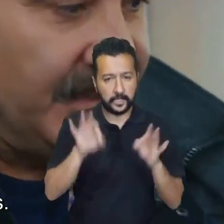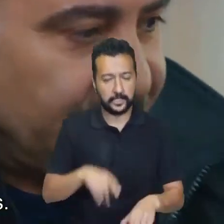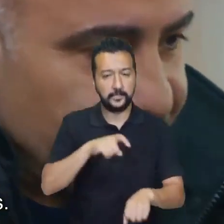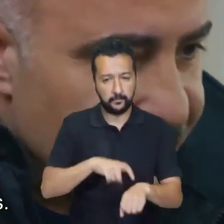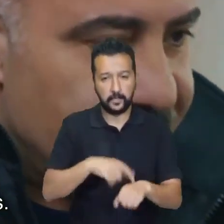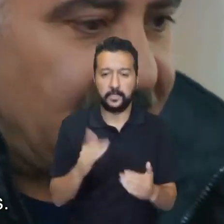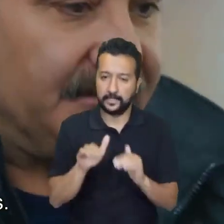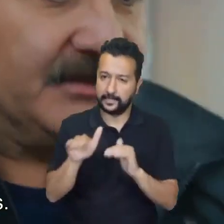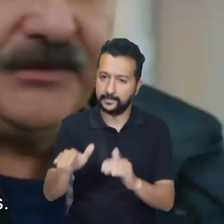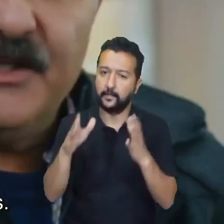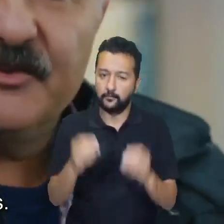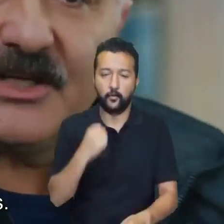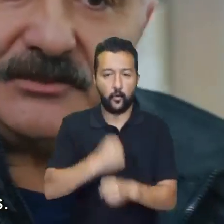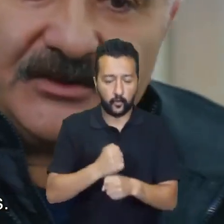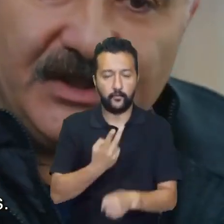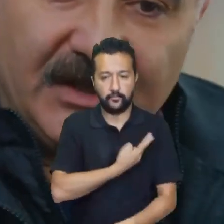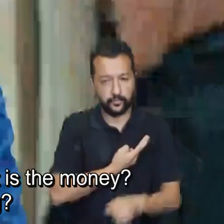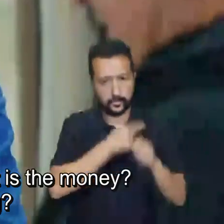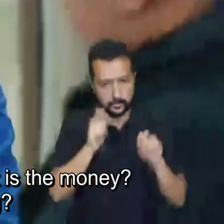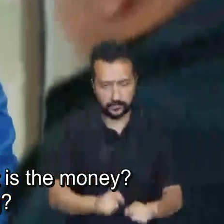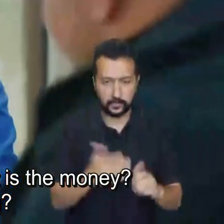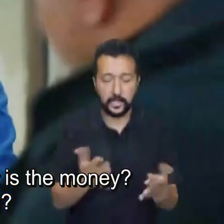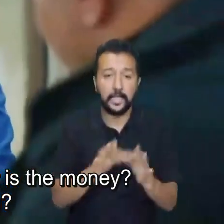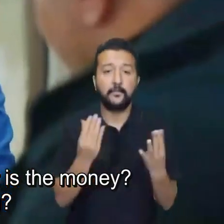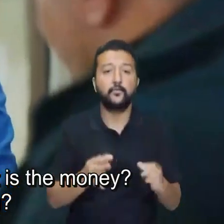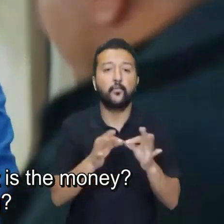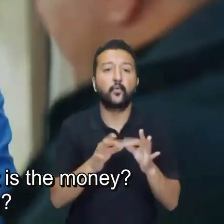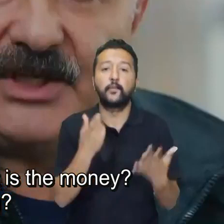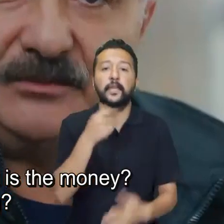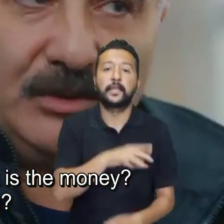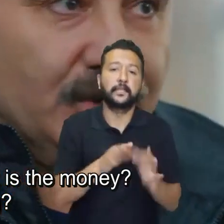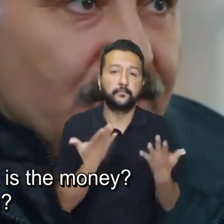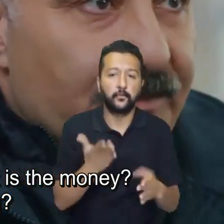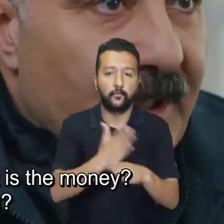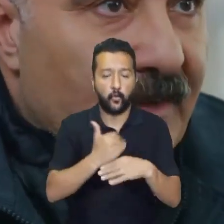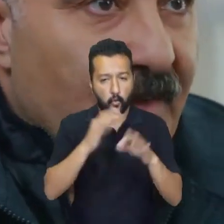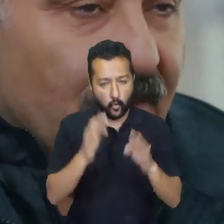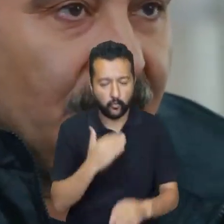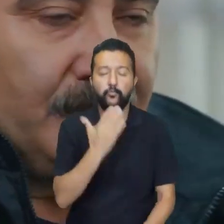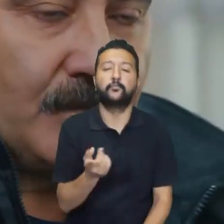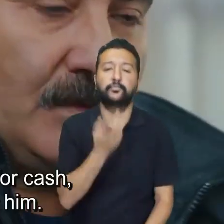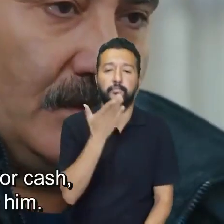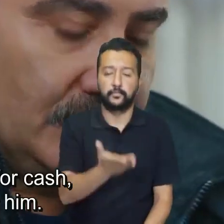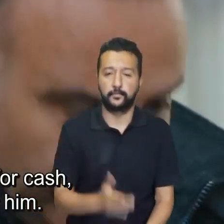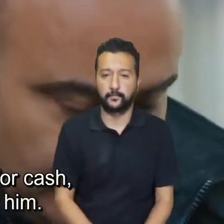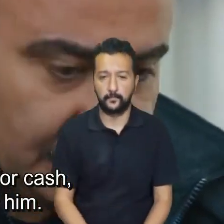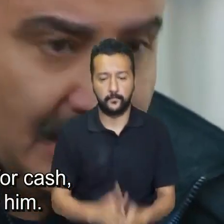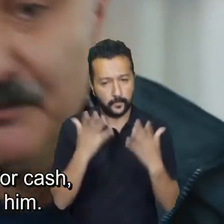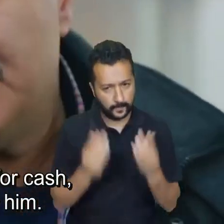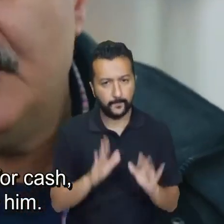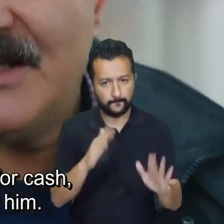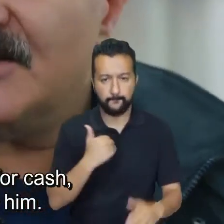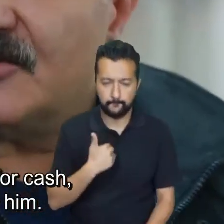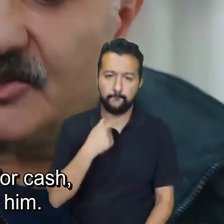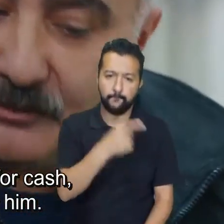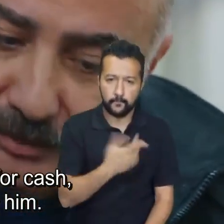geldiğinde yani vazifelerimizi yapacağız ya. Neymiş büro, neymiş para, neymiş yani, böyle şey olur mu ya? Tabii ben